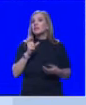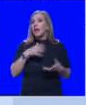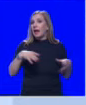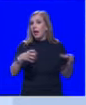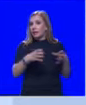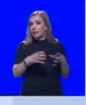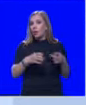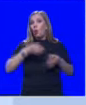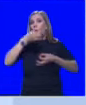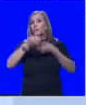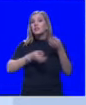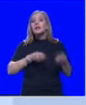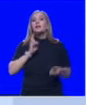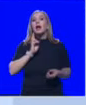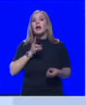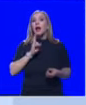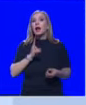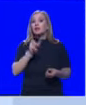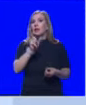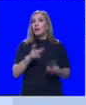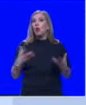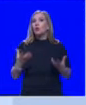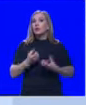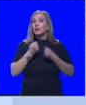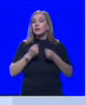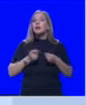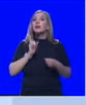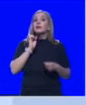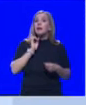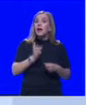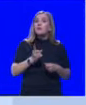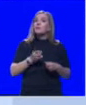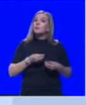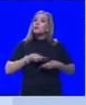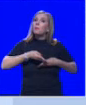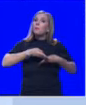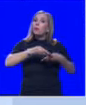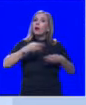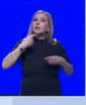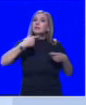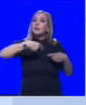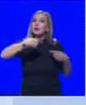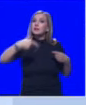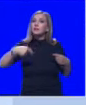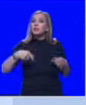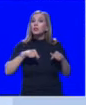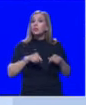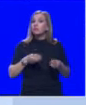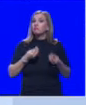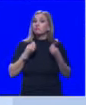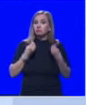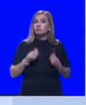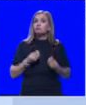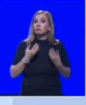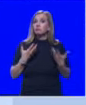че Карадайъ е находка, открития и следва да му се помага за развитието и че би било